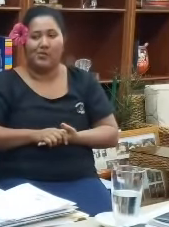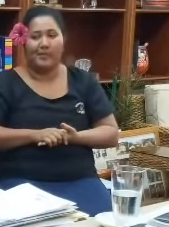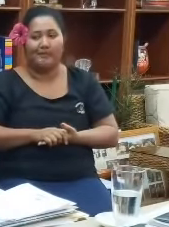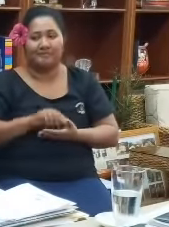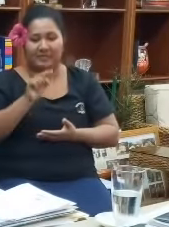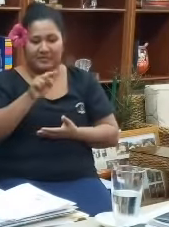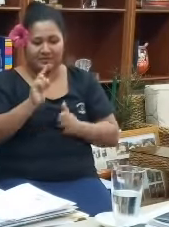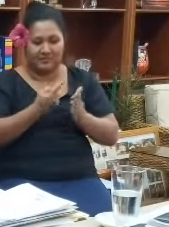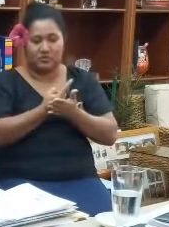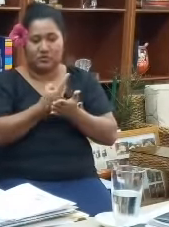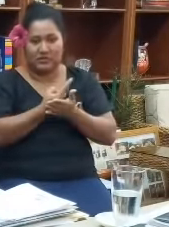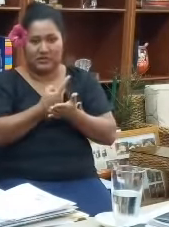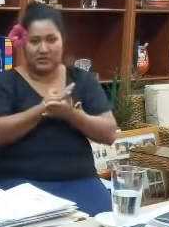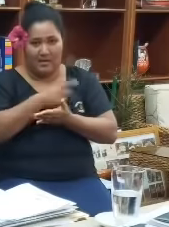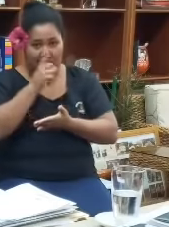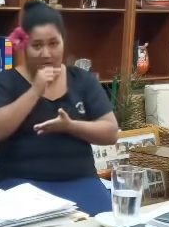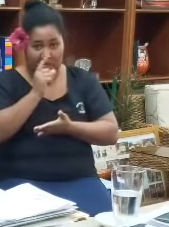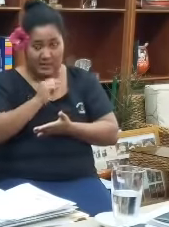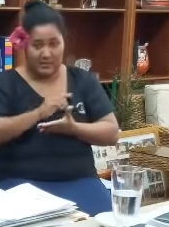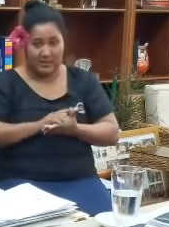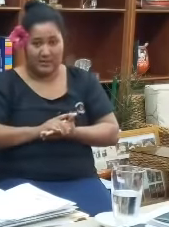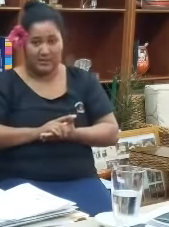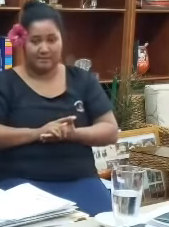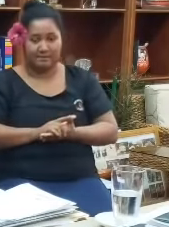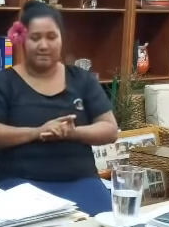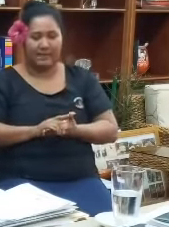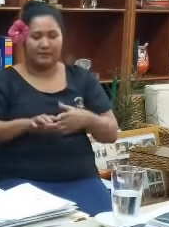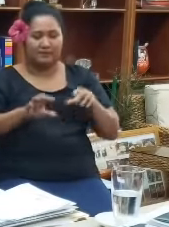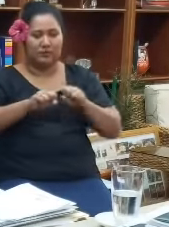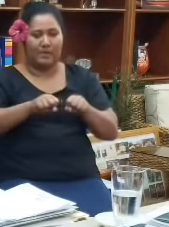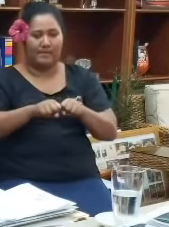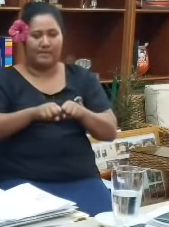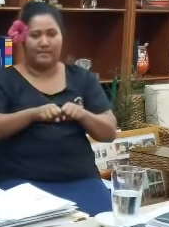Alava no le fa yei on te ena ele.